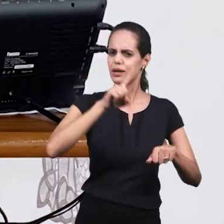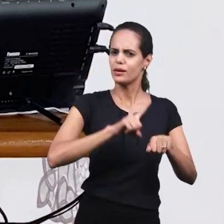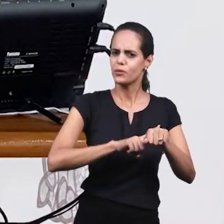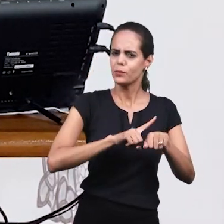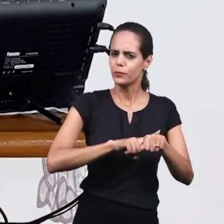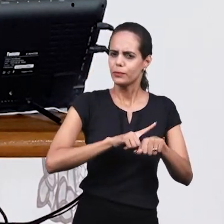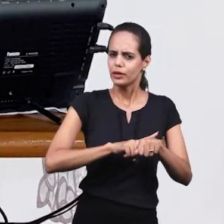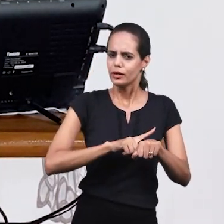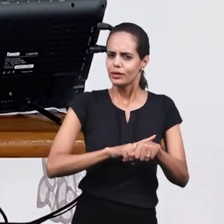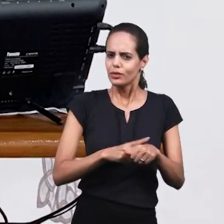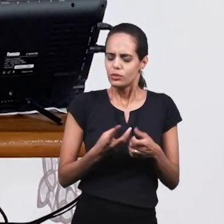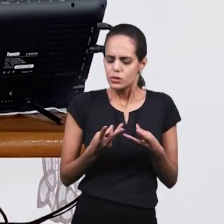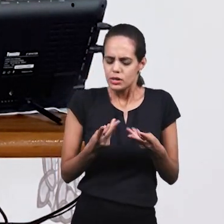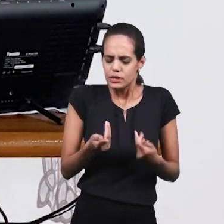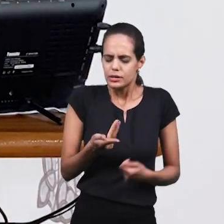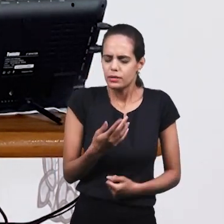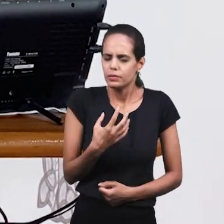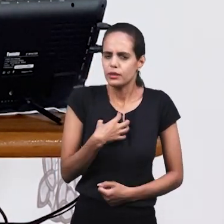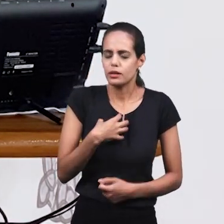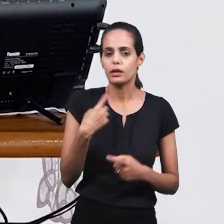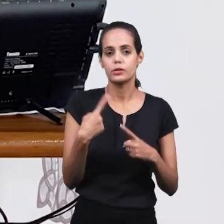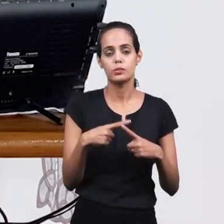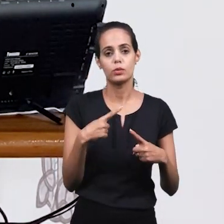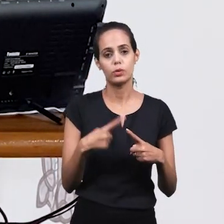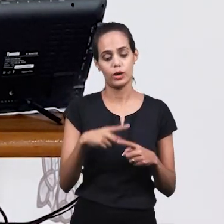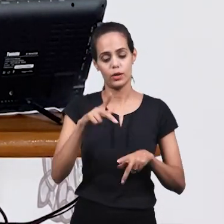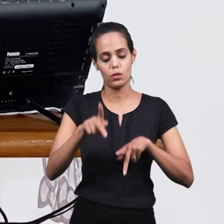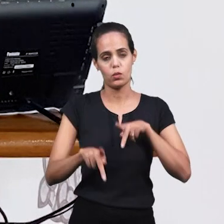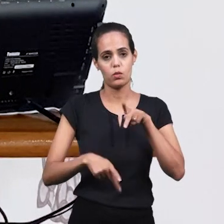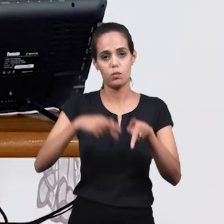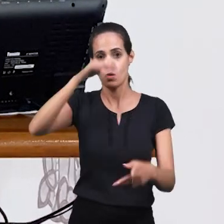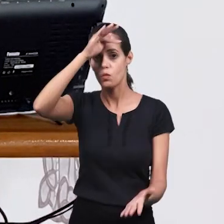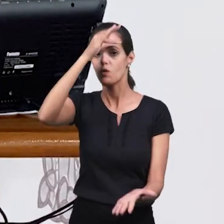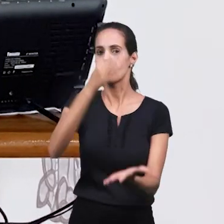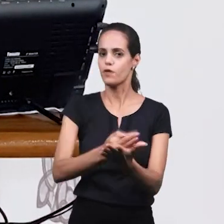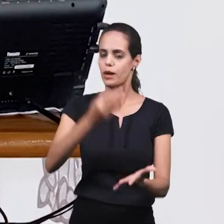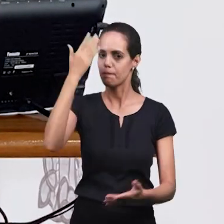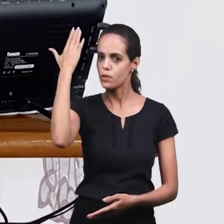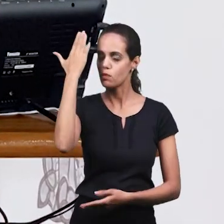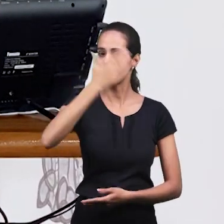peuple était éprouvée à chaque obstacle